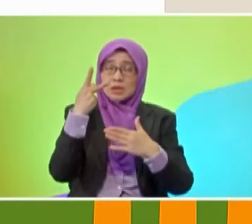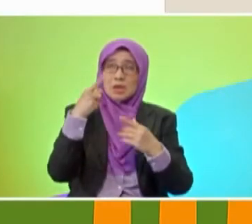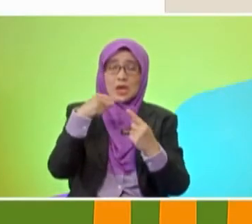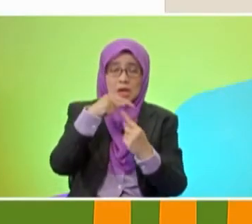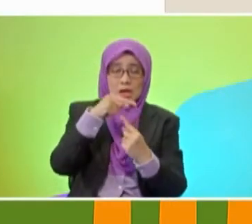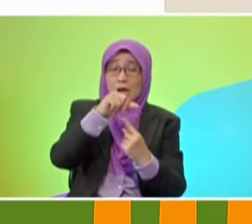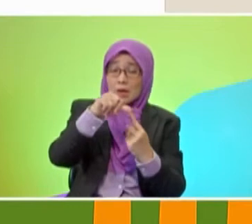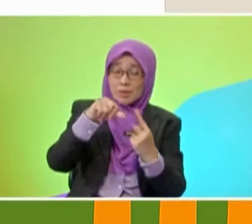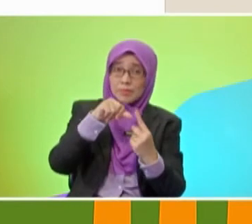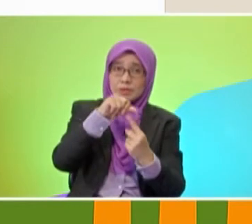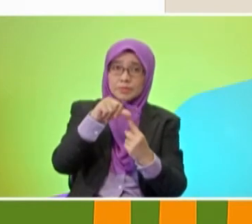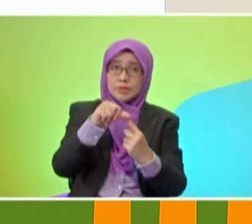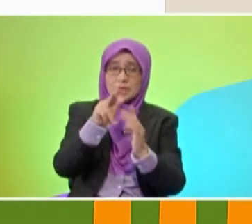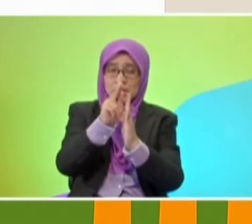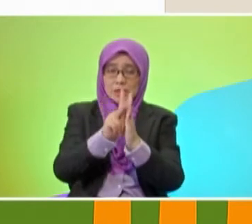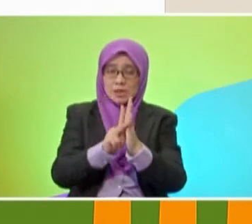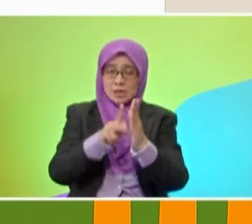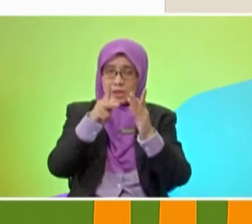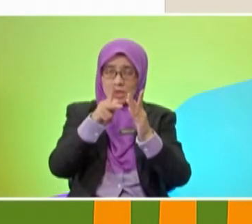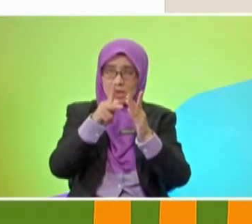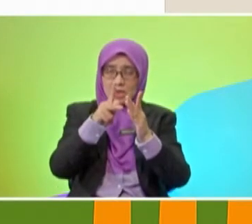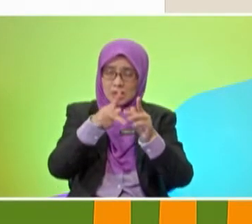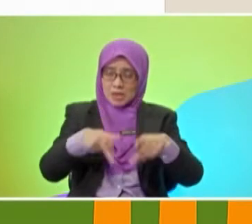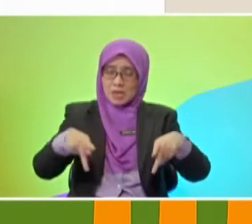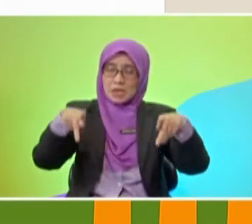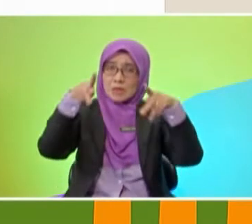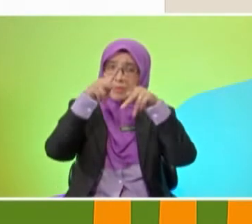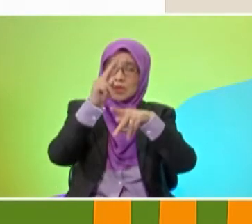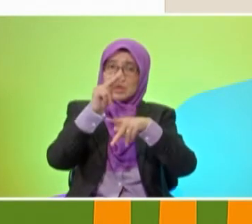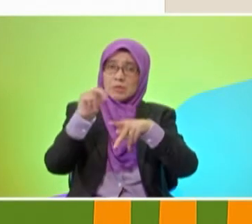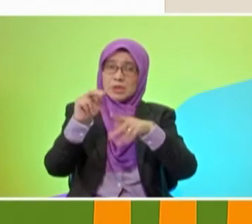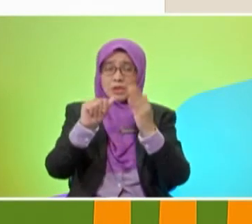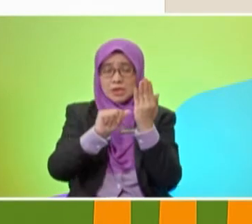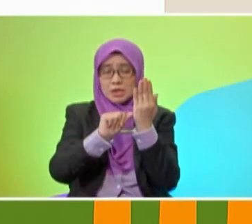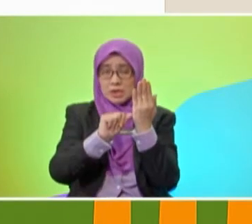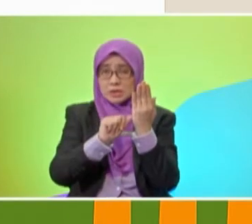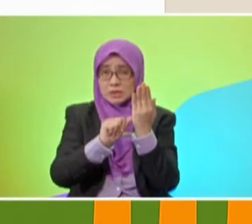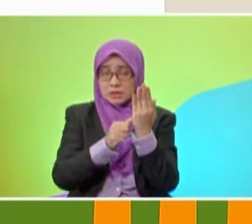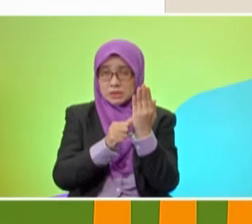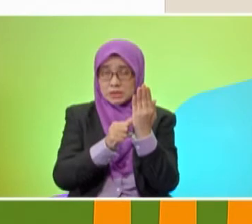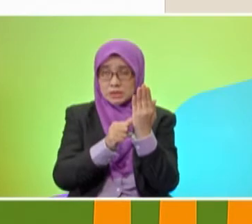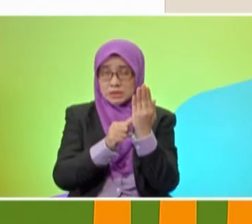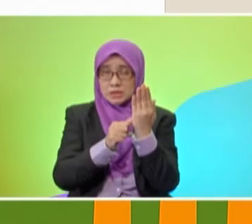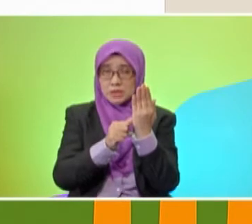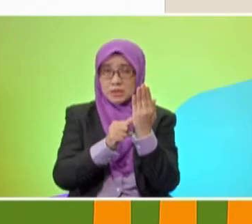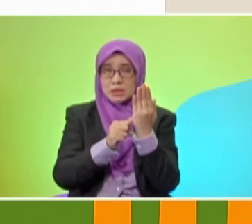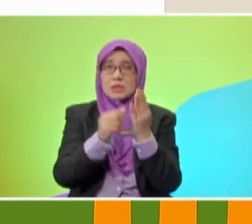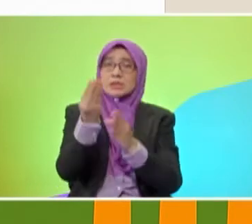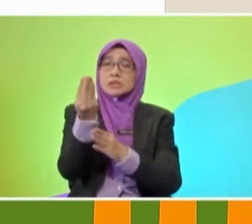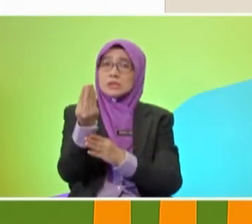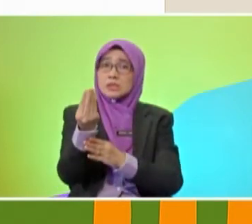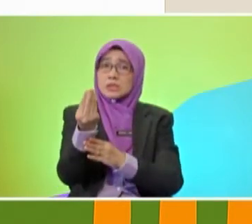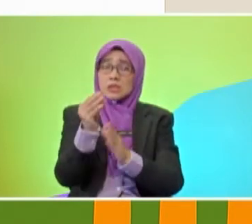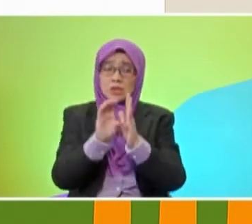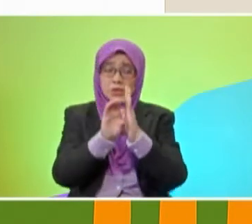asasnya atilam terkait contohnya ai kurang naik udah Makanya in Oke kura penyanyi tempat